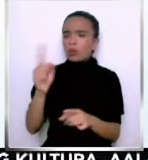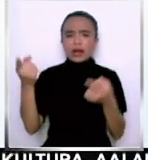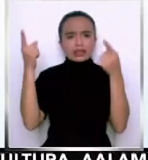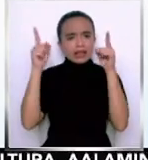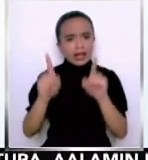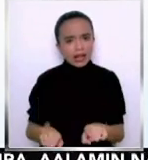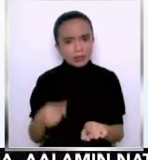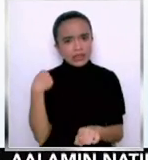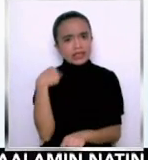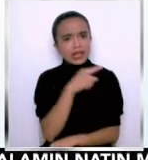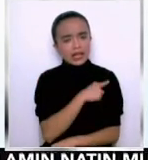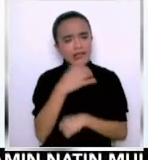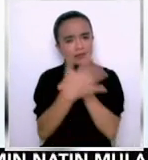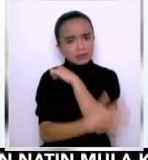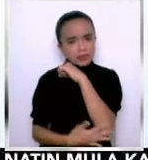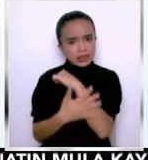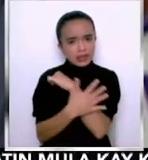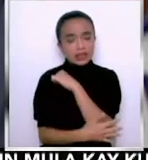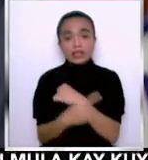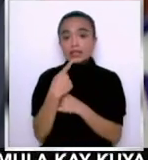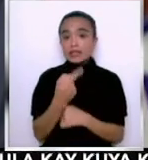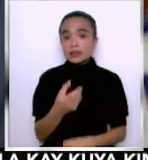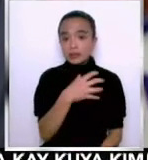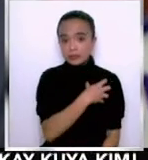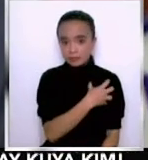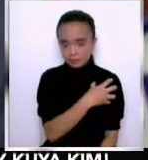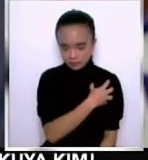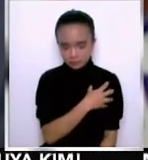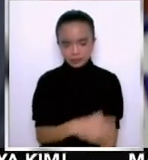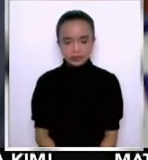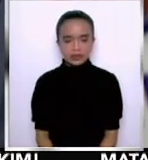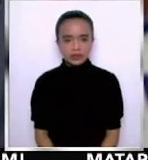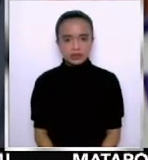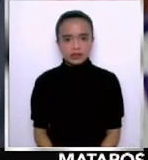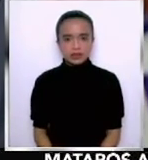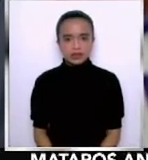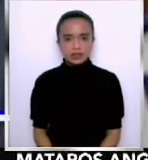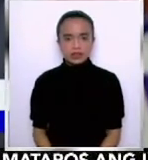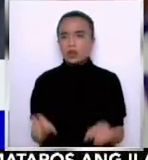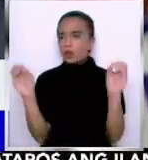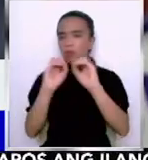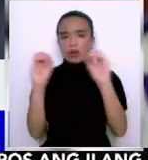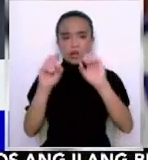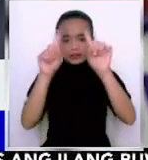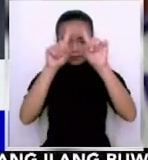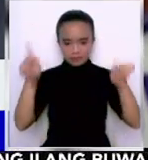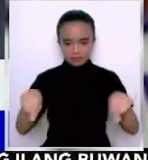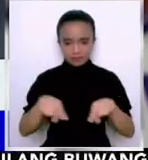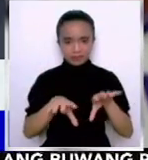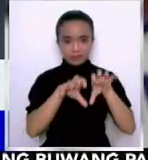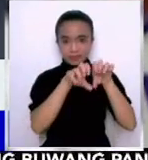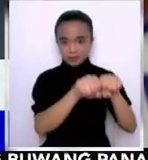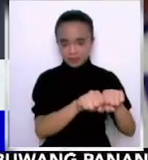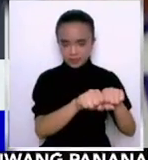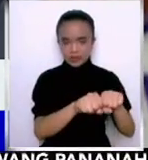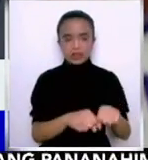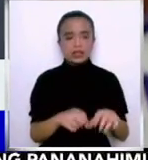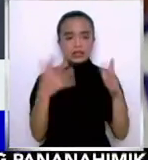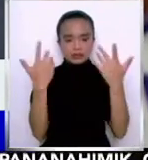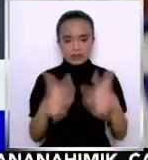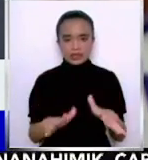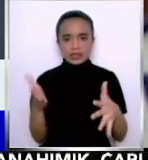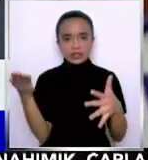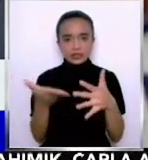bansa? Sagot ng PNP, wala pong existing warrant of arrest para po sa kanya. At naisampan na po natin yung